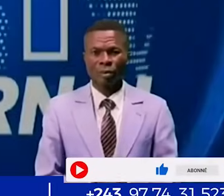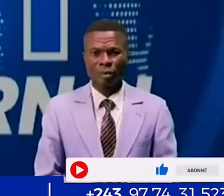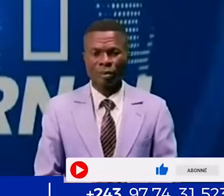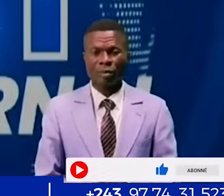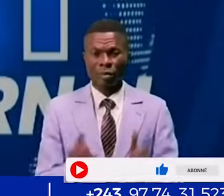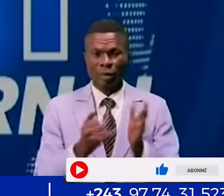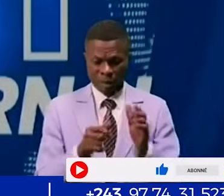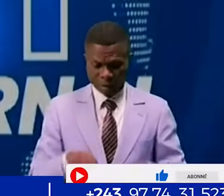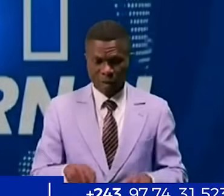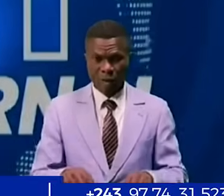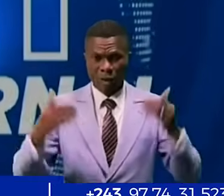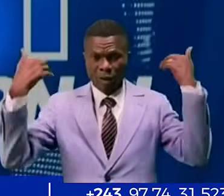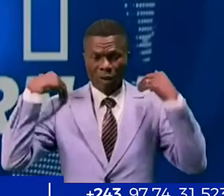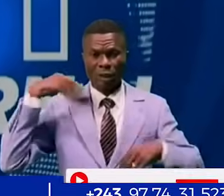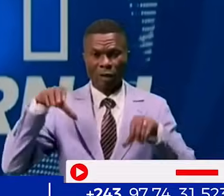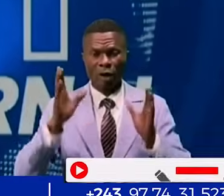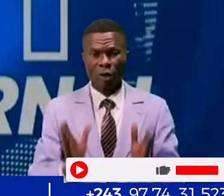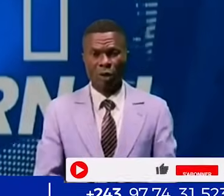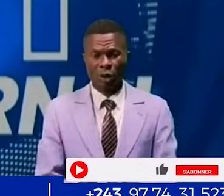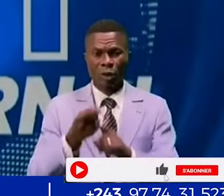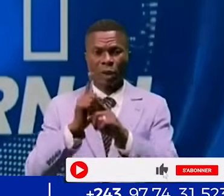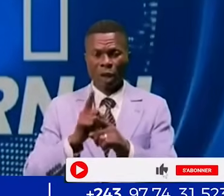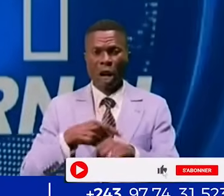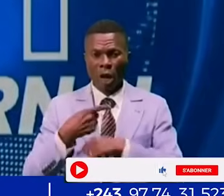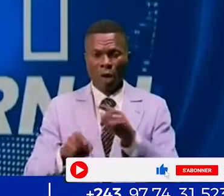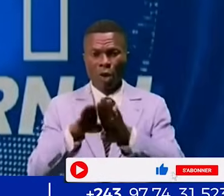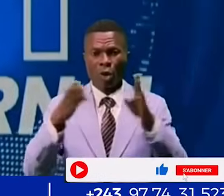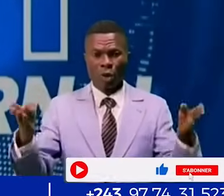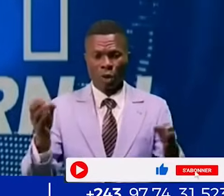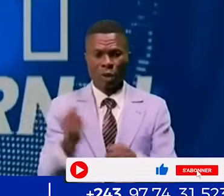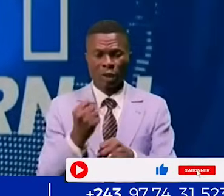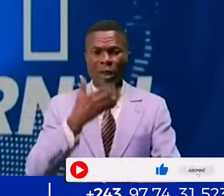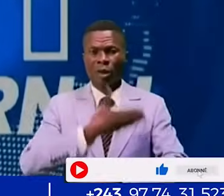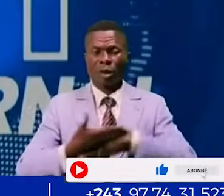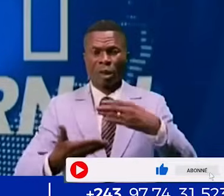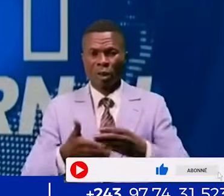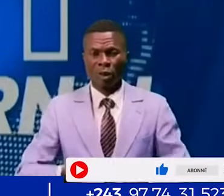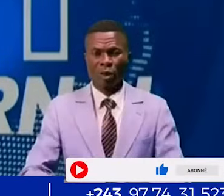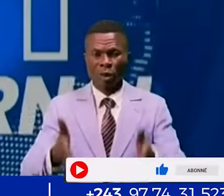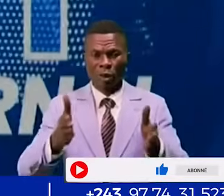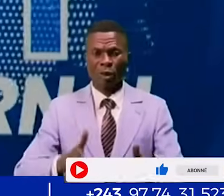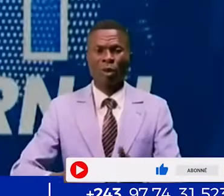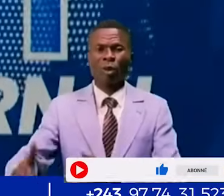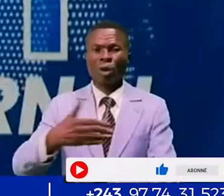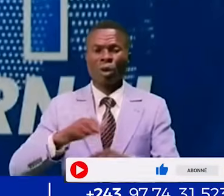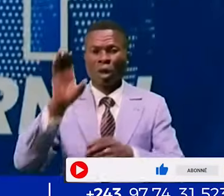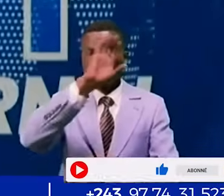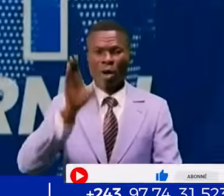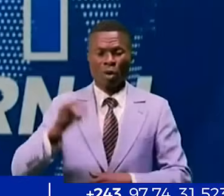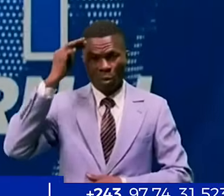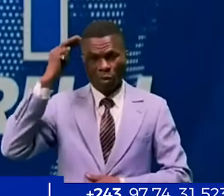Et ce samedi, le chef de l'État congolais vient de lancer donc les travaux de construction d'une voie de contournement dans la commune de